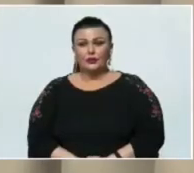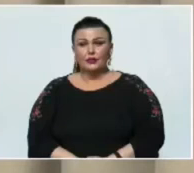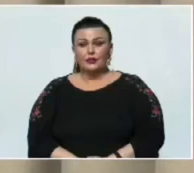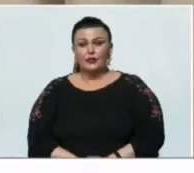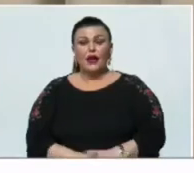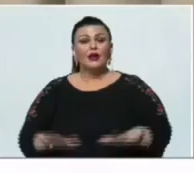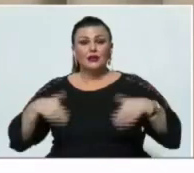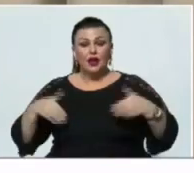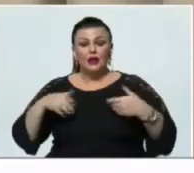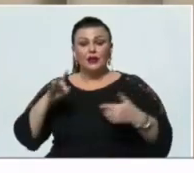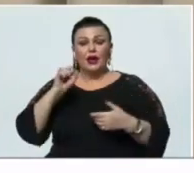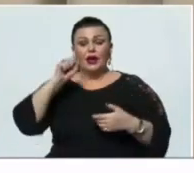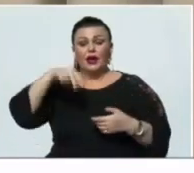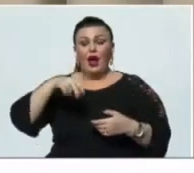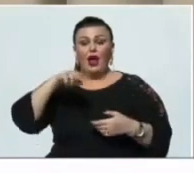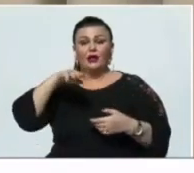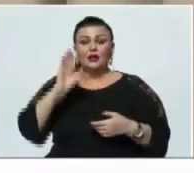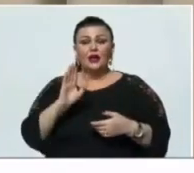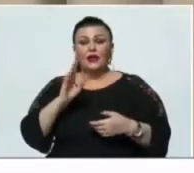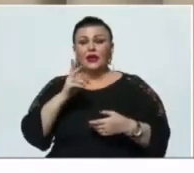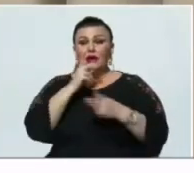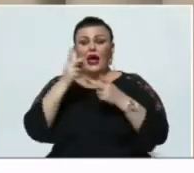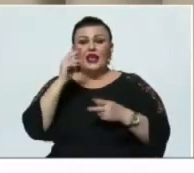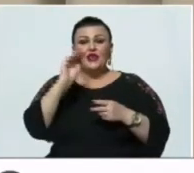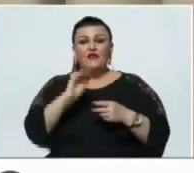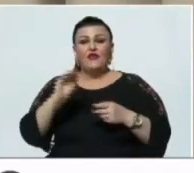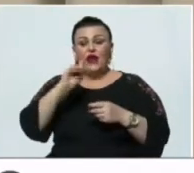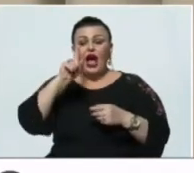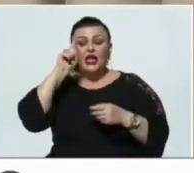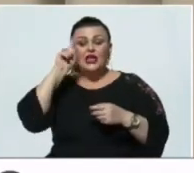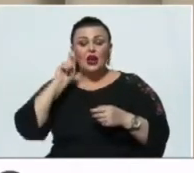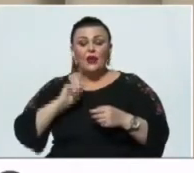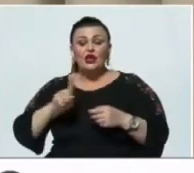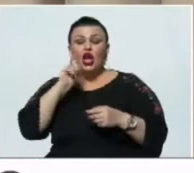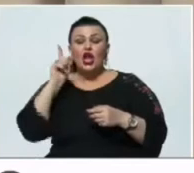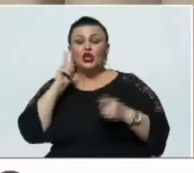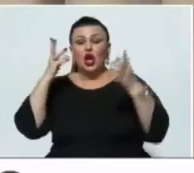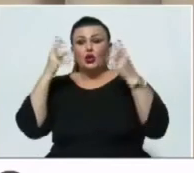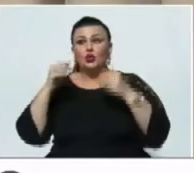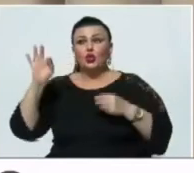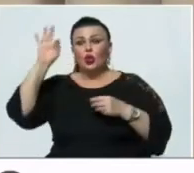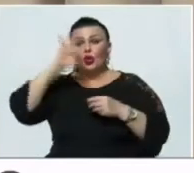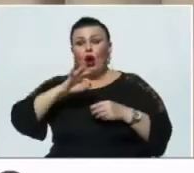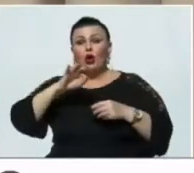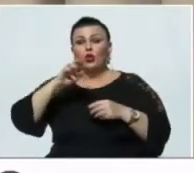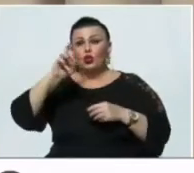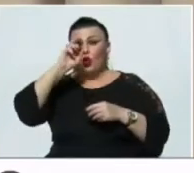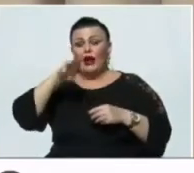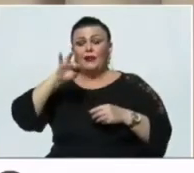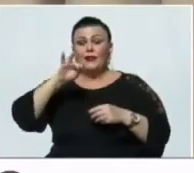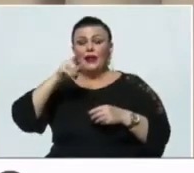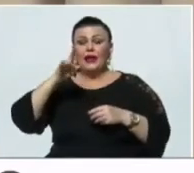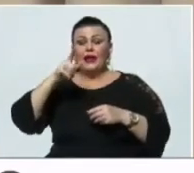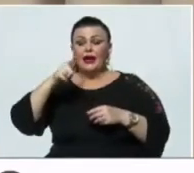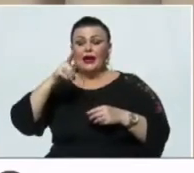3. Salam, Real izleyicisiniz. 2 fevral Azərbaycan Gənclər Günü münasibətilə bugün Dövlət Miqrasiya Xidmətinin